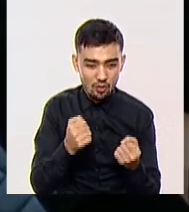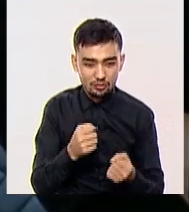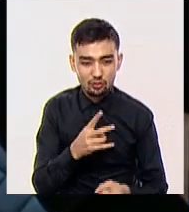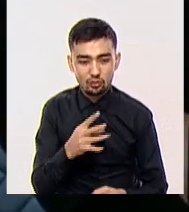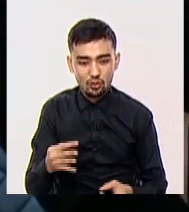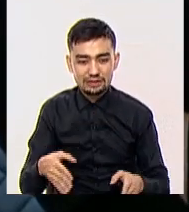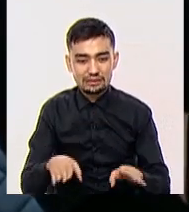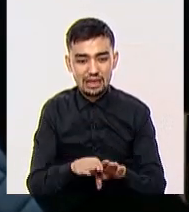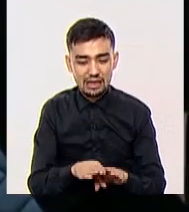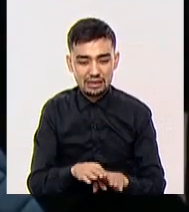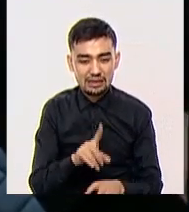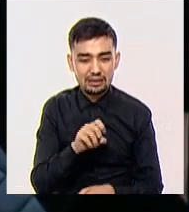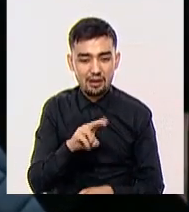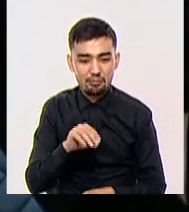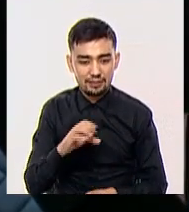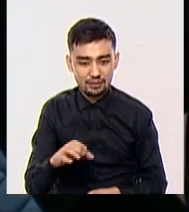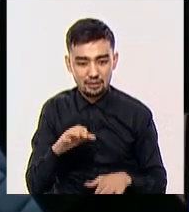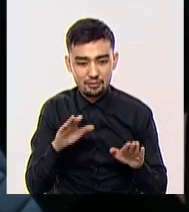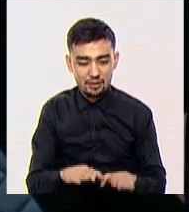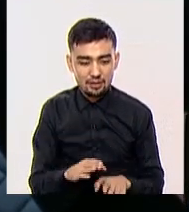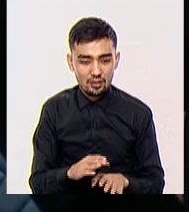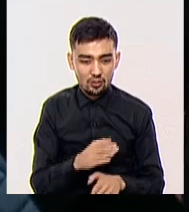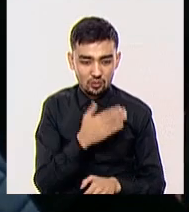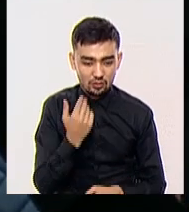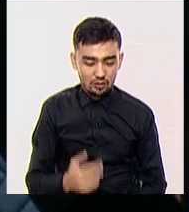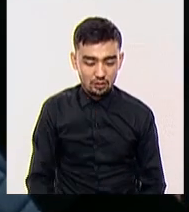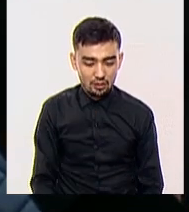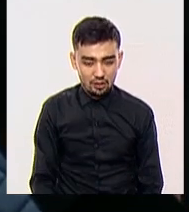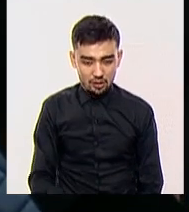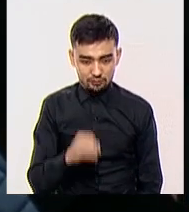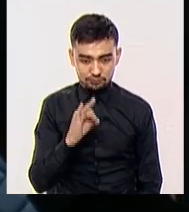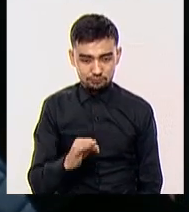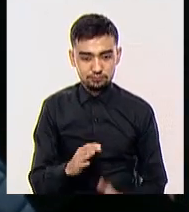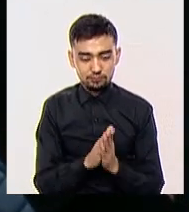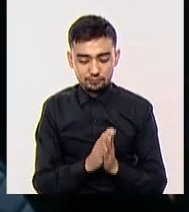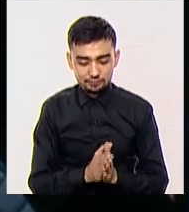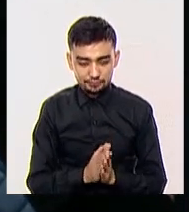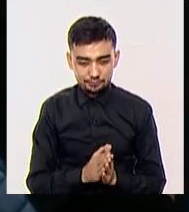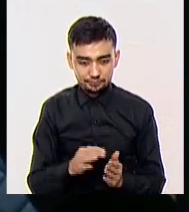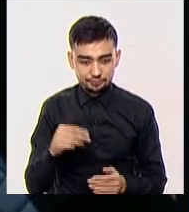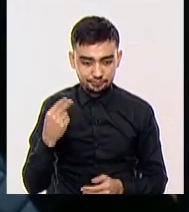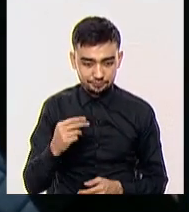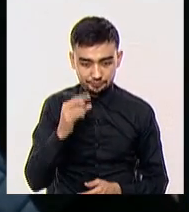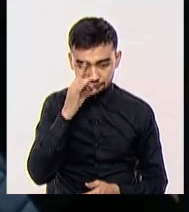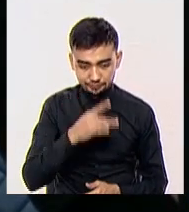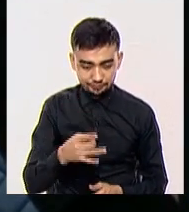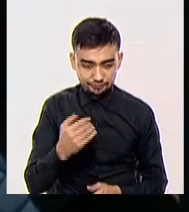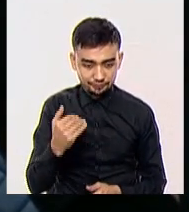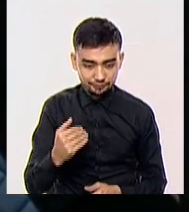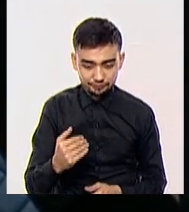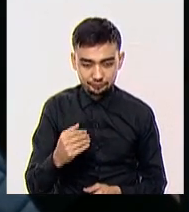но закрыли запись нету волчаров просим президента